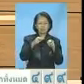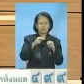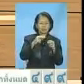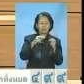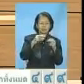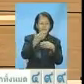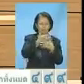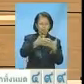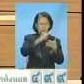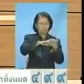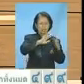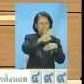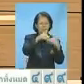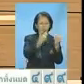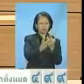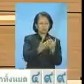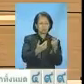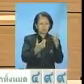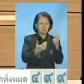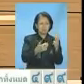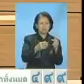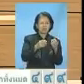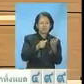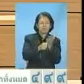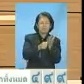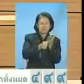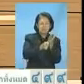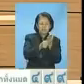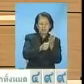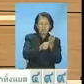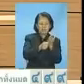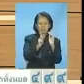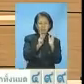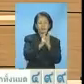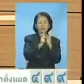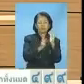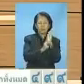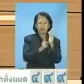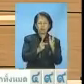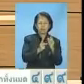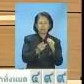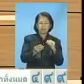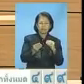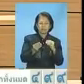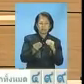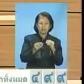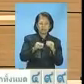ข้อสามต้องแก้กฎหมายในพื้นที่นั้นน่ะเพิ่มอำนาจท้องถิ่นลดอำนาจ